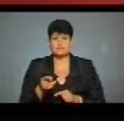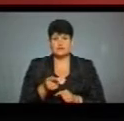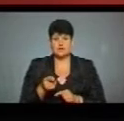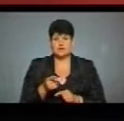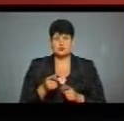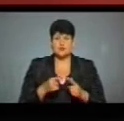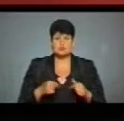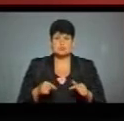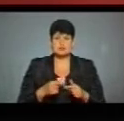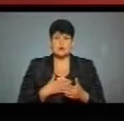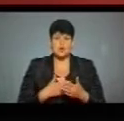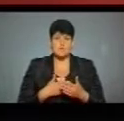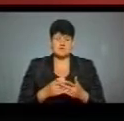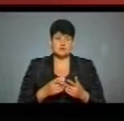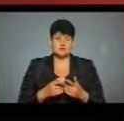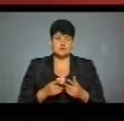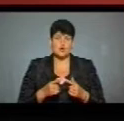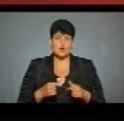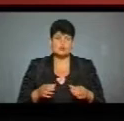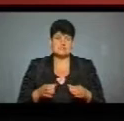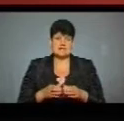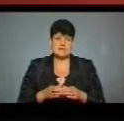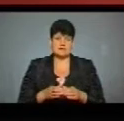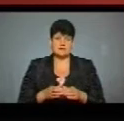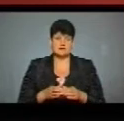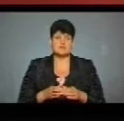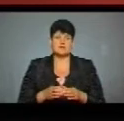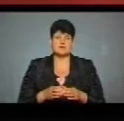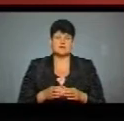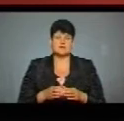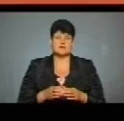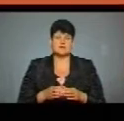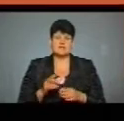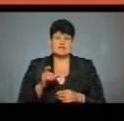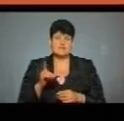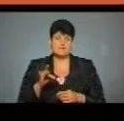Тернопільському осередку громадської організації «Автоєвросила»? Ми запитали її керівника. Давайте почуємо.